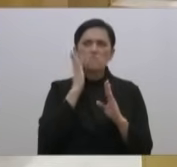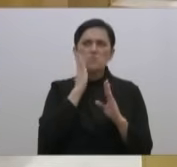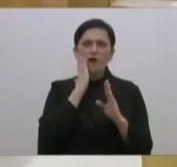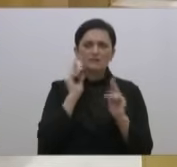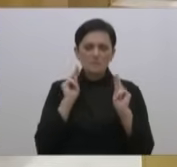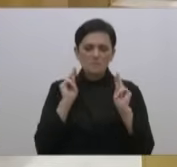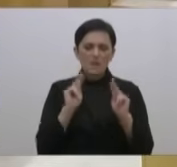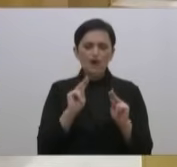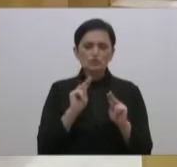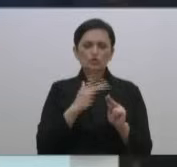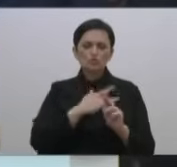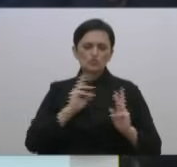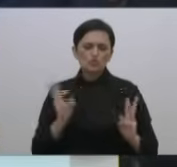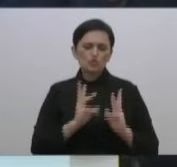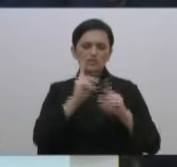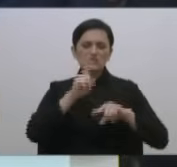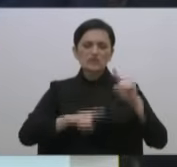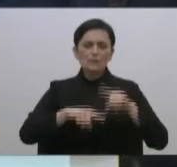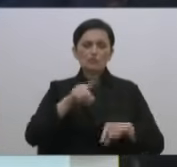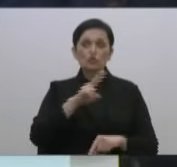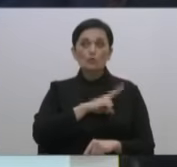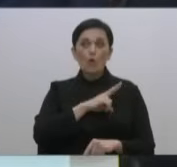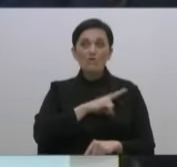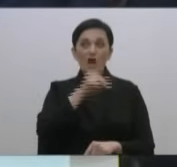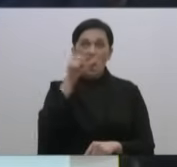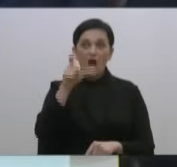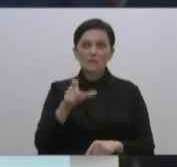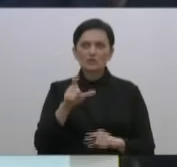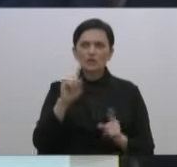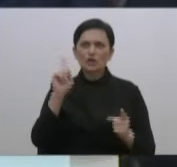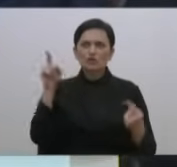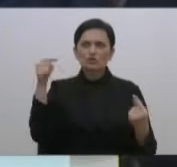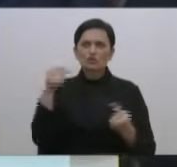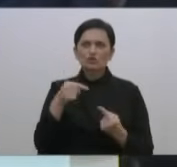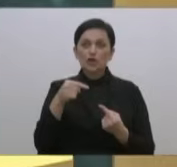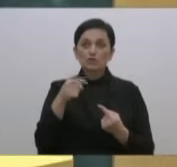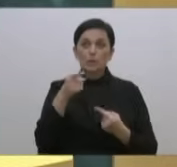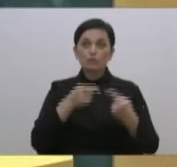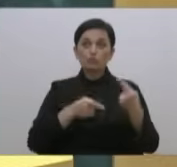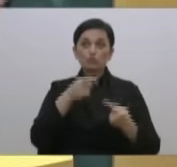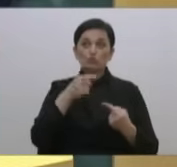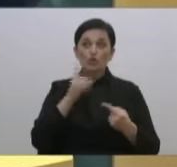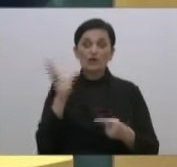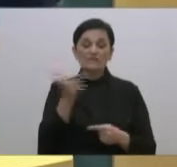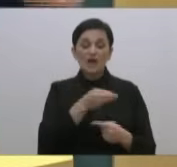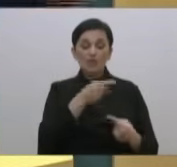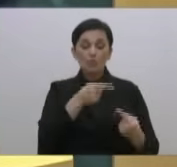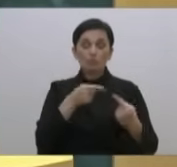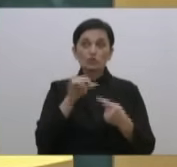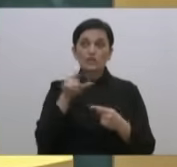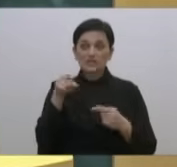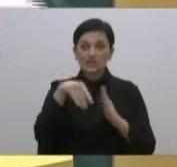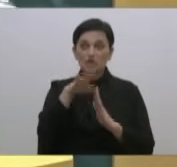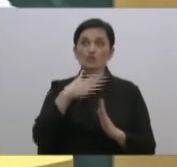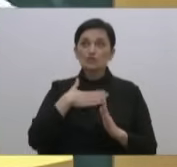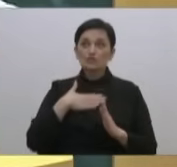მართალი, პატიოსანი, გულანთებული და სამშობლოს მოყვარული ადამიანი და შესაბამისად ამ ბრძოლაში და ყველა ბრძოლაში რაც არ უნდა